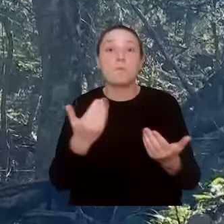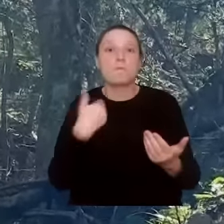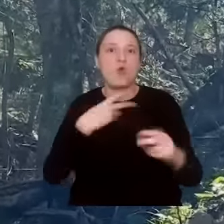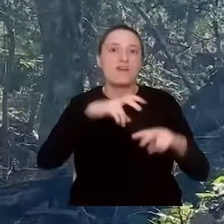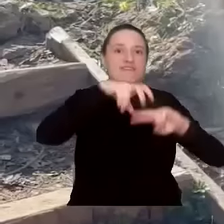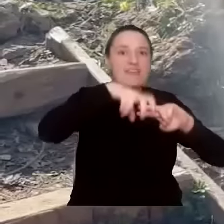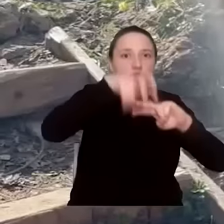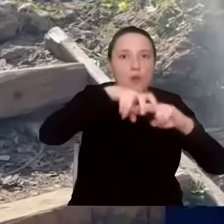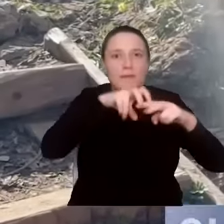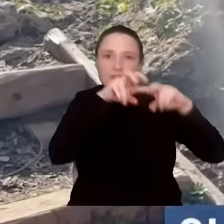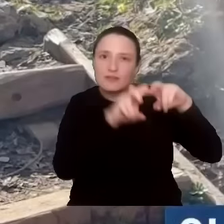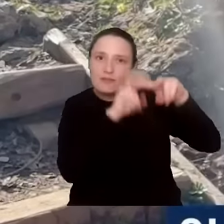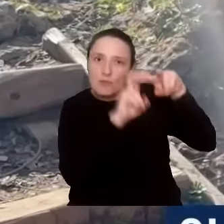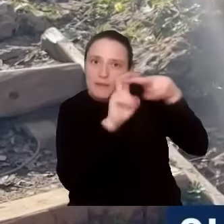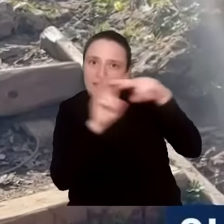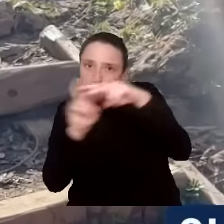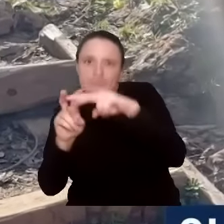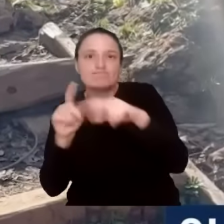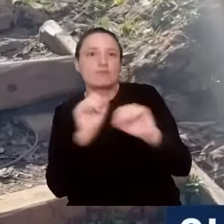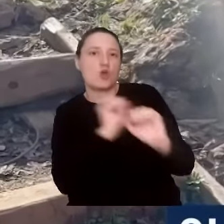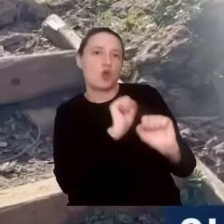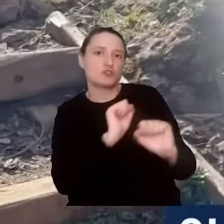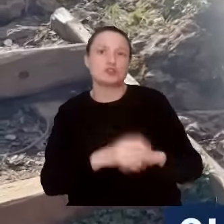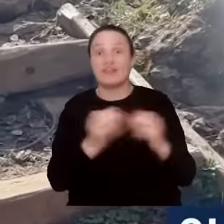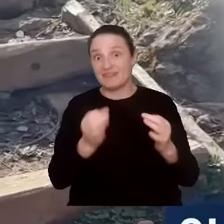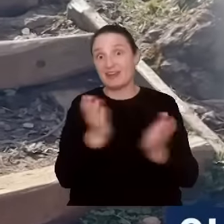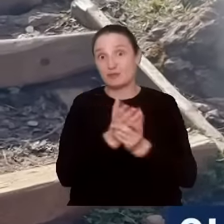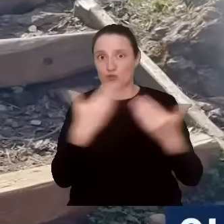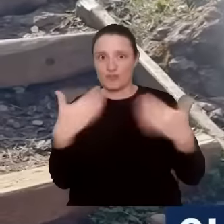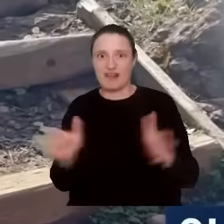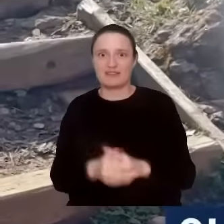dla odważnych odkrywców. Z kurtką, z kaskiem